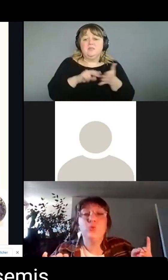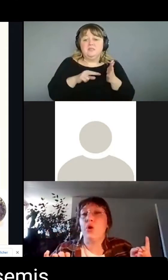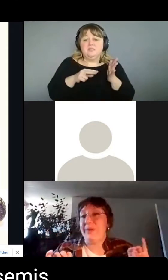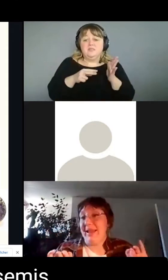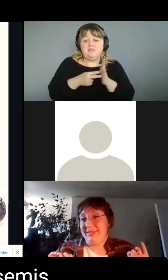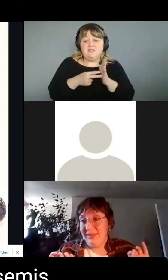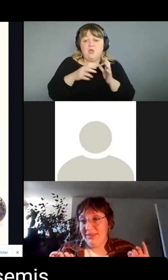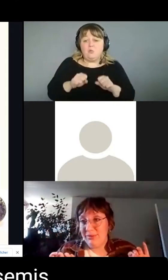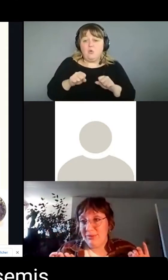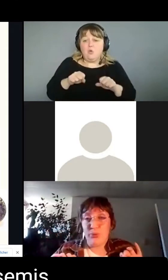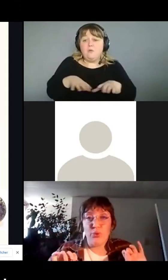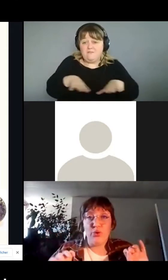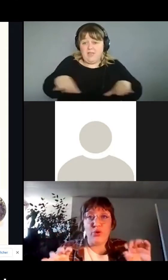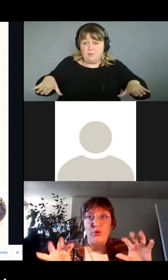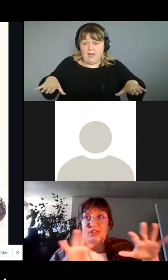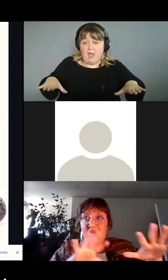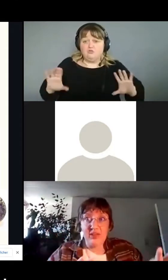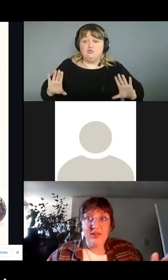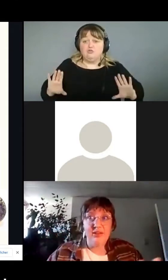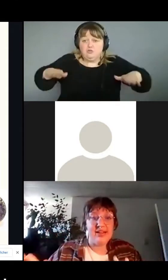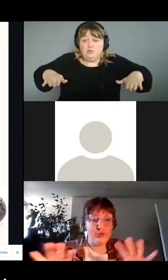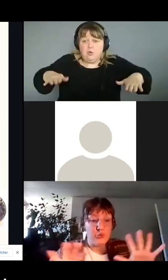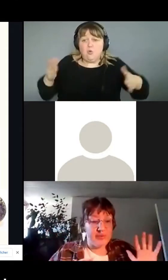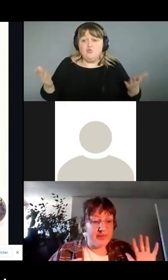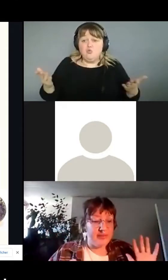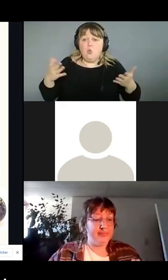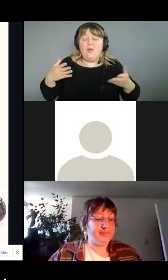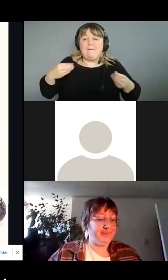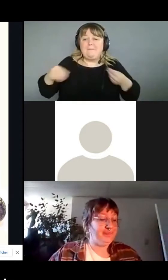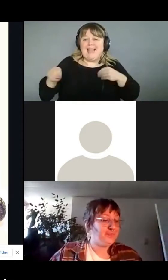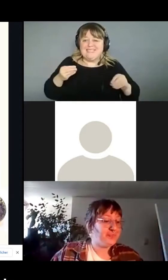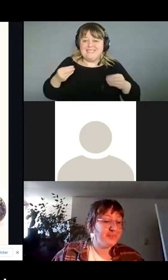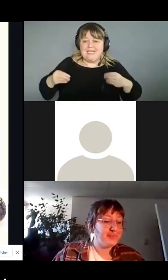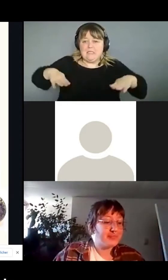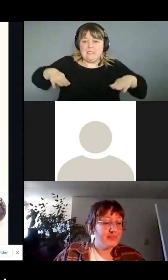planche ou un plastique pour conserver la zone humide.